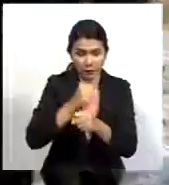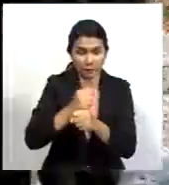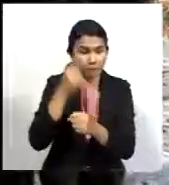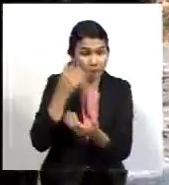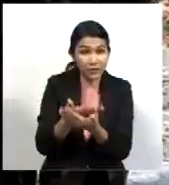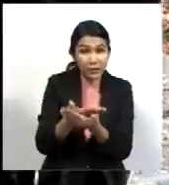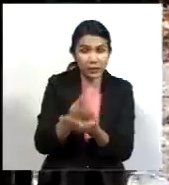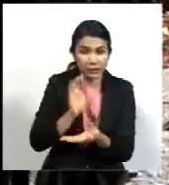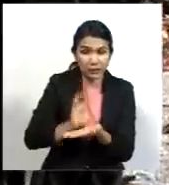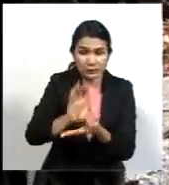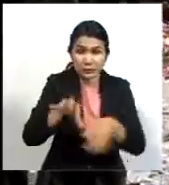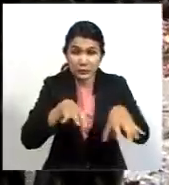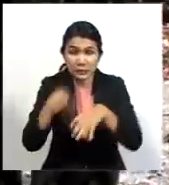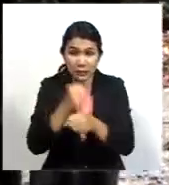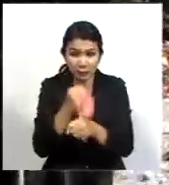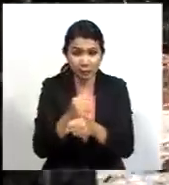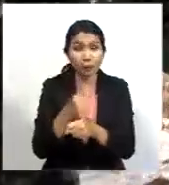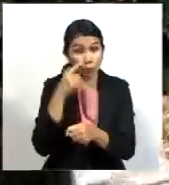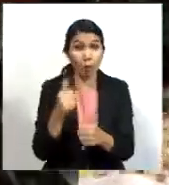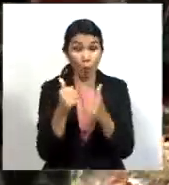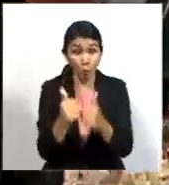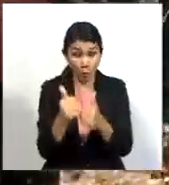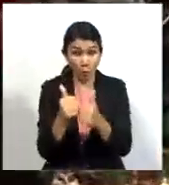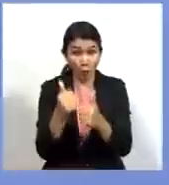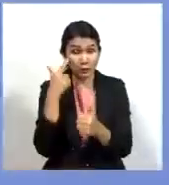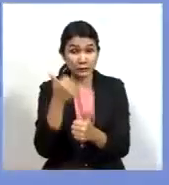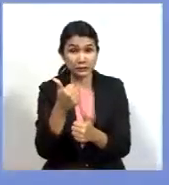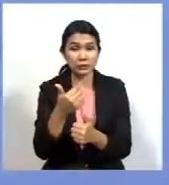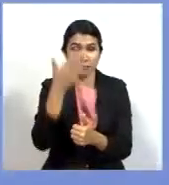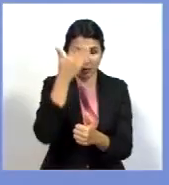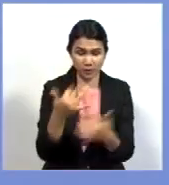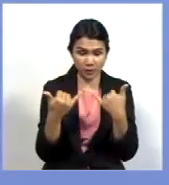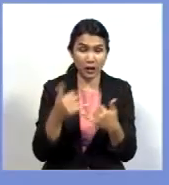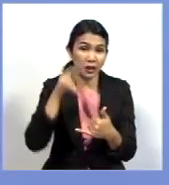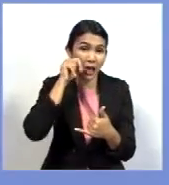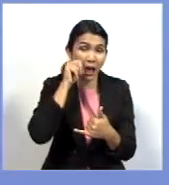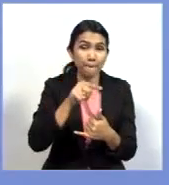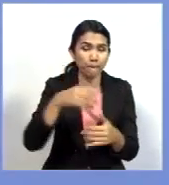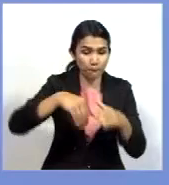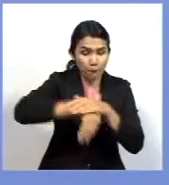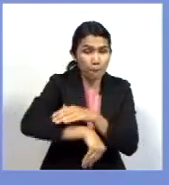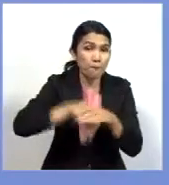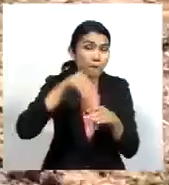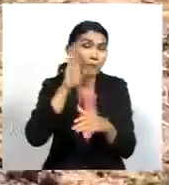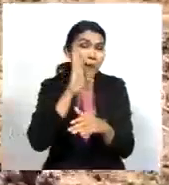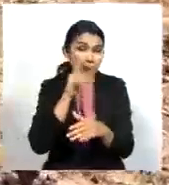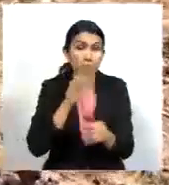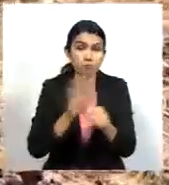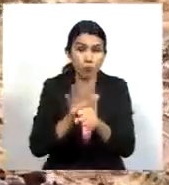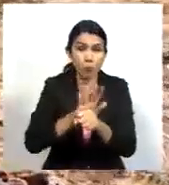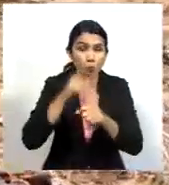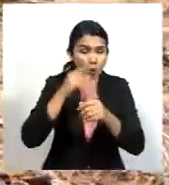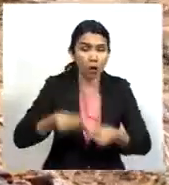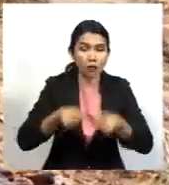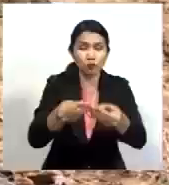ที่มีอยู่ซึ่งก็ปรากฏว่าได้ผลเป็นที่น่าพอใจทีเดียวค่ะเพราะว่าตอนนี้มีน้ำจากบ่อบาดาลเพียงพอที่จะใช้ดูแลประชาชนกว่